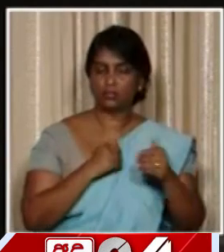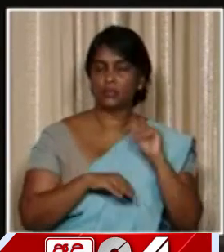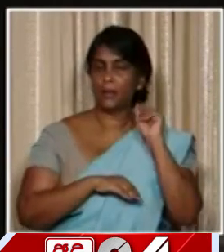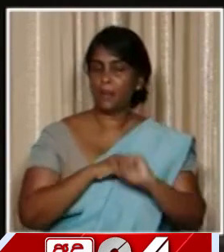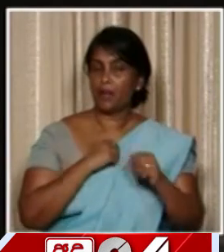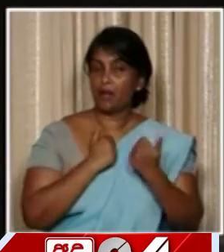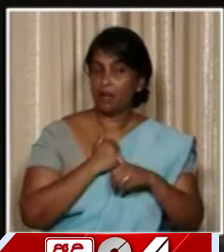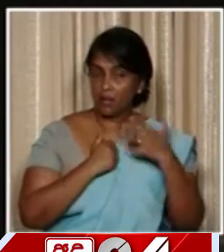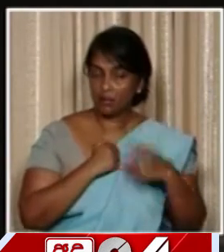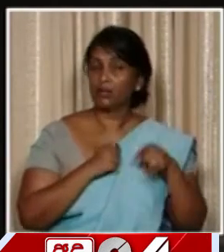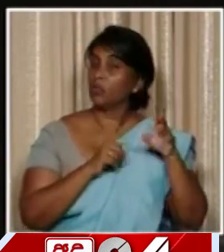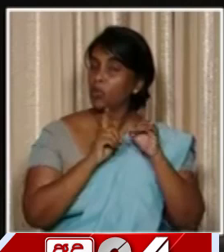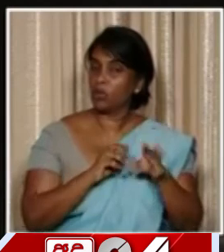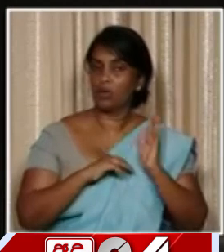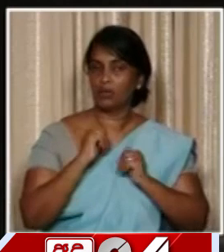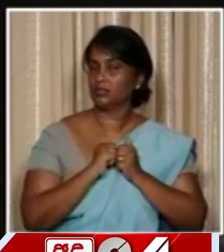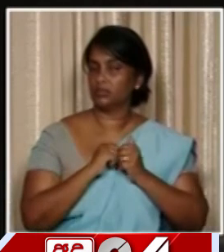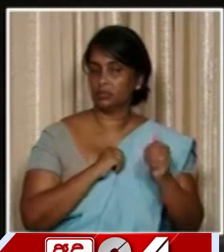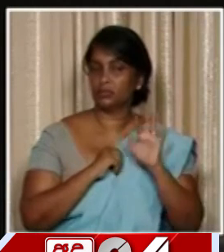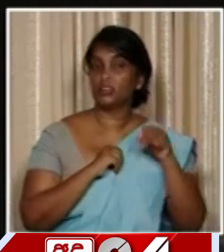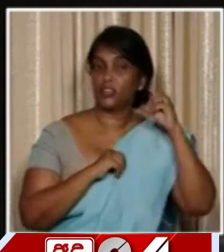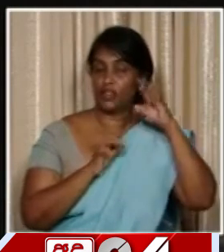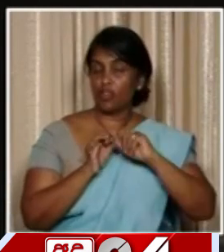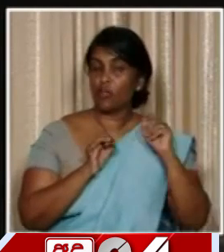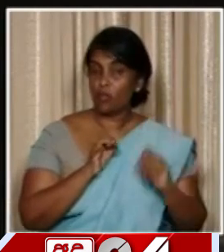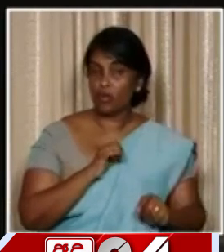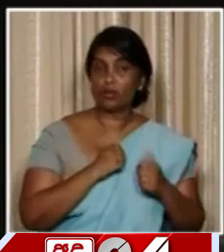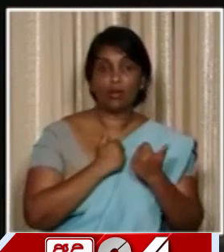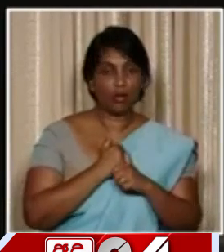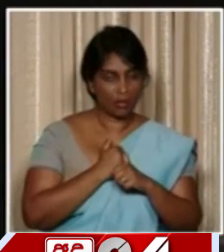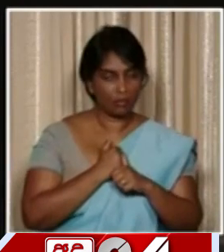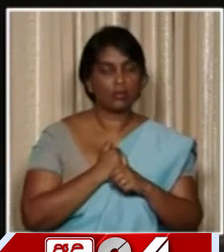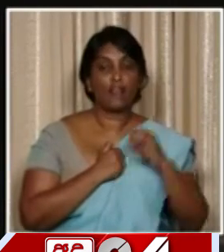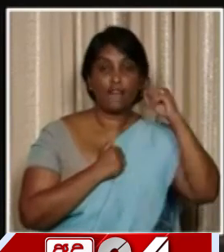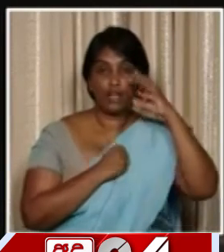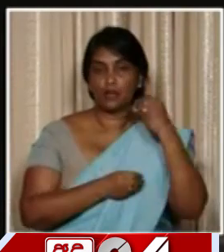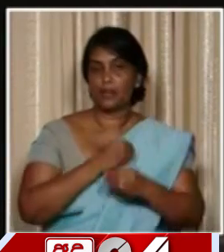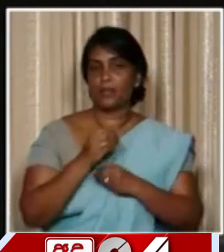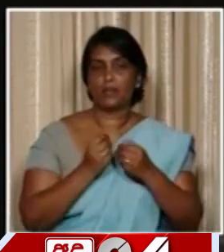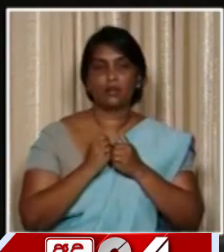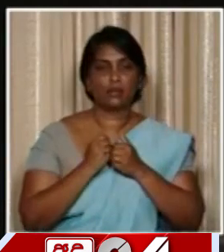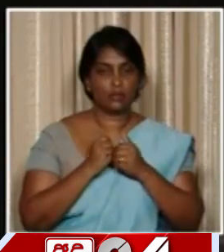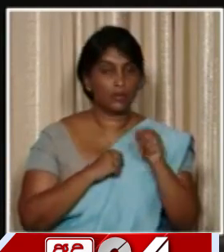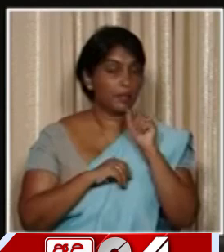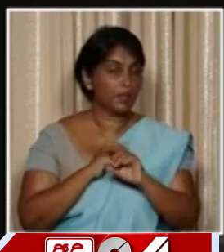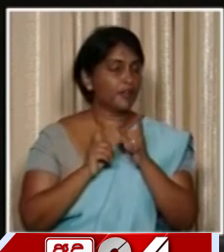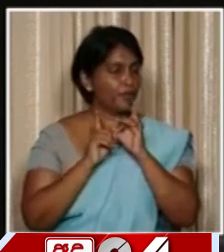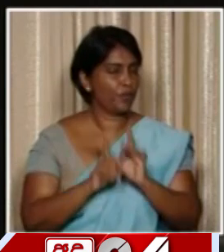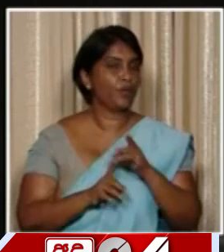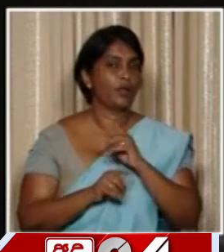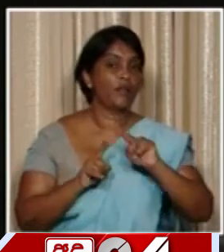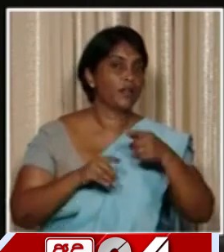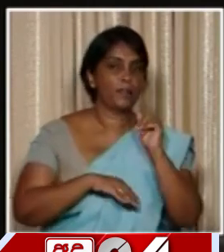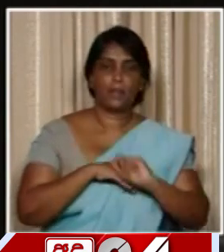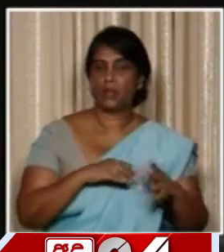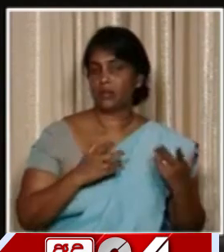සැලසුම් සකස් කරලා ඒ අවශ්‍ය වැඩපිළිවෙල සකස් කරලා තියෙනවා. හැබැයි විදුලි බල මණ්ඩලයේ සකස් කරන්නේ විදුලිය උත්පාදනය කිරීමේ සැලසුම මිසක් වෙනත්